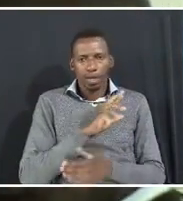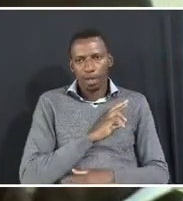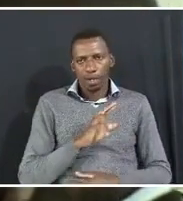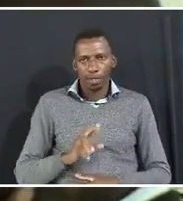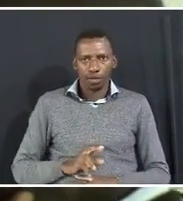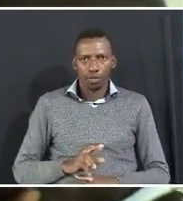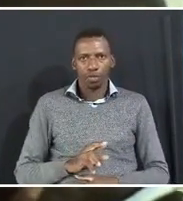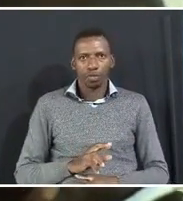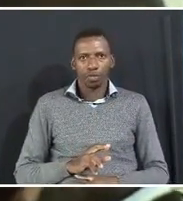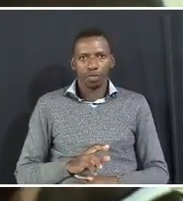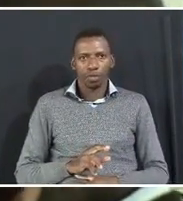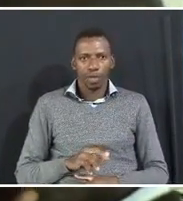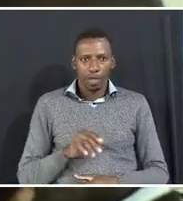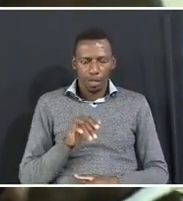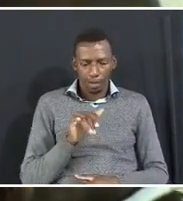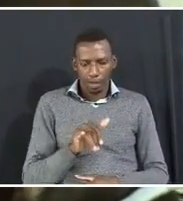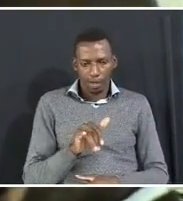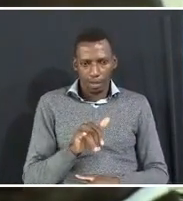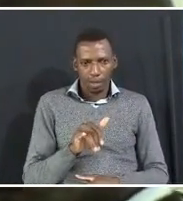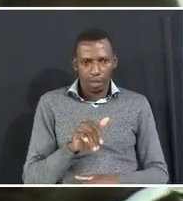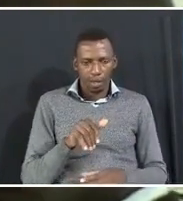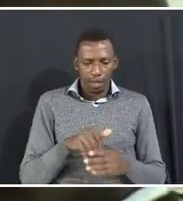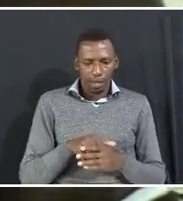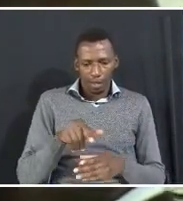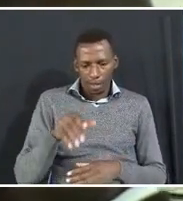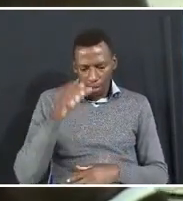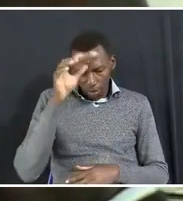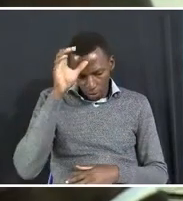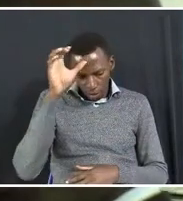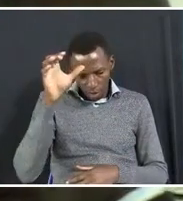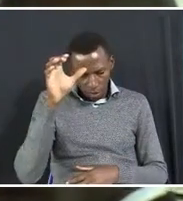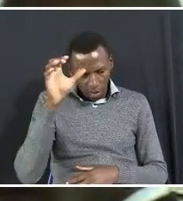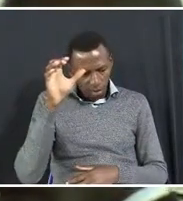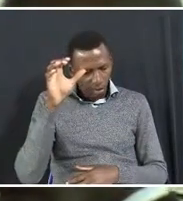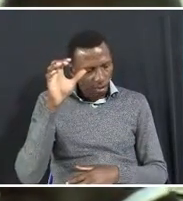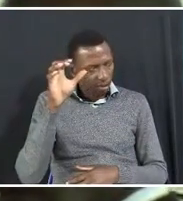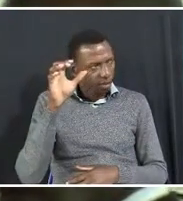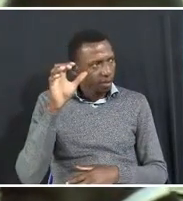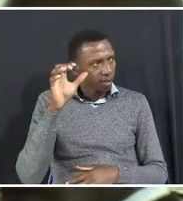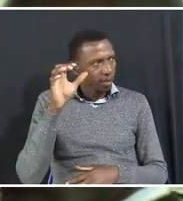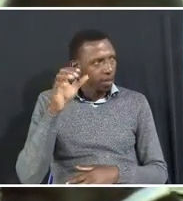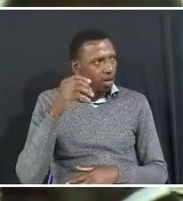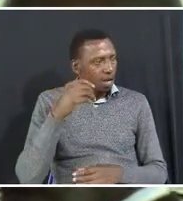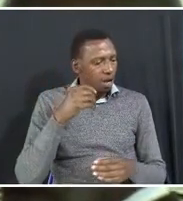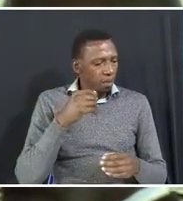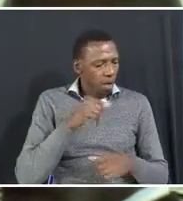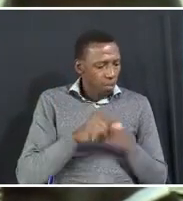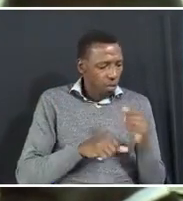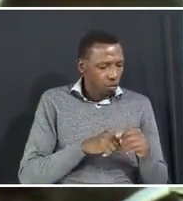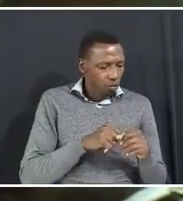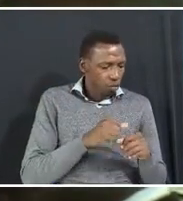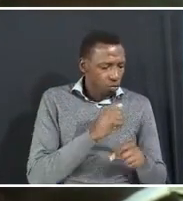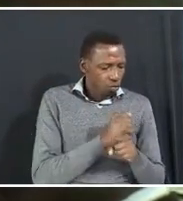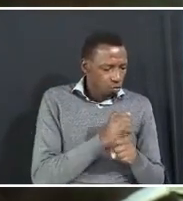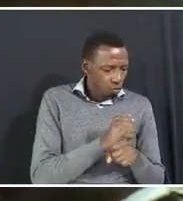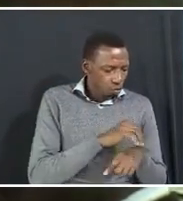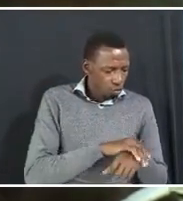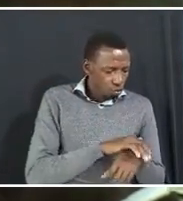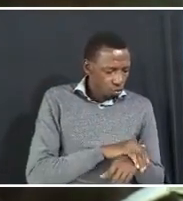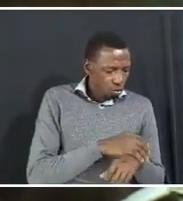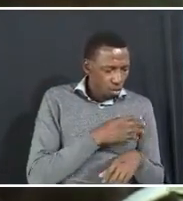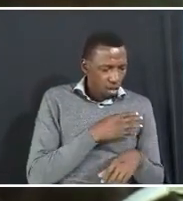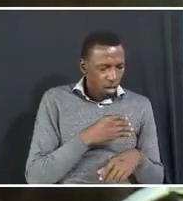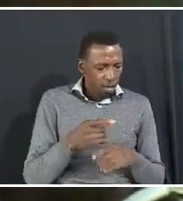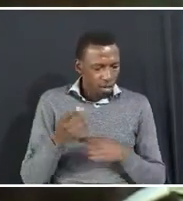hii. Sasa basi katika hii context ya discussion ya kufanya mema na hata kukuja kwa kanisa na kufanya mambo mengine